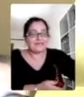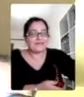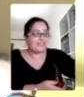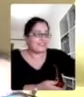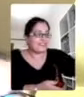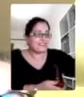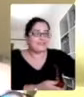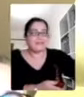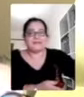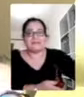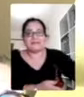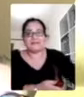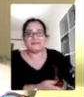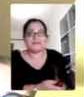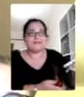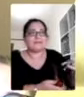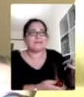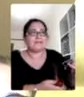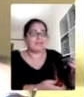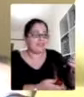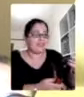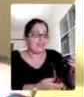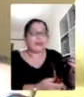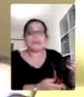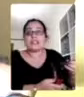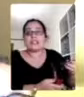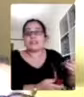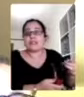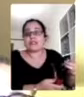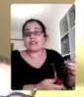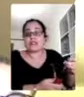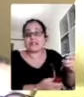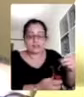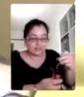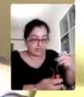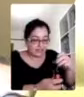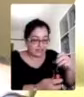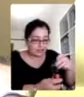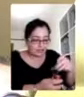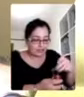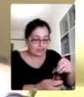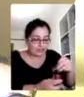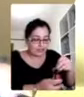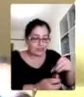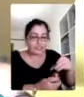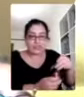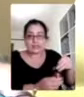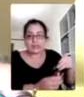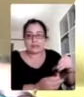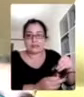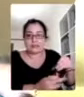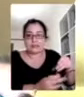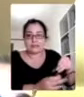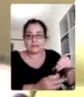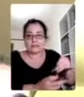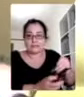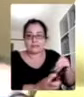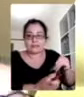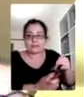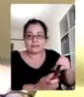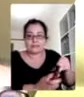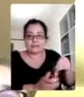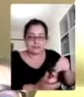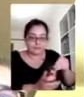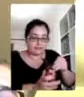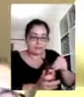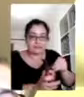diye. Ben geçtim bile arada. Aa, bu arada sıkıyor muyuz insanları? Bitirelim istiyorsanız arkadaşlar. Bilmiyorum. Ne yapalım?